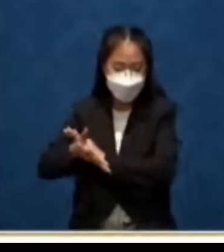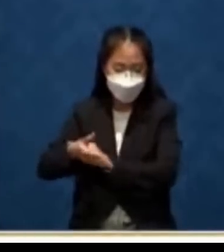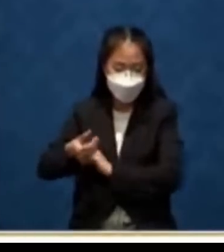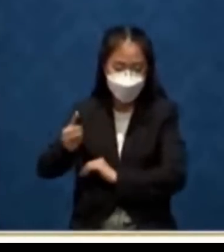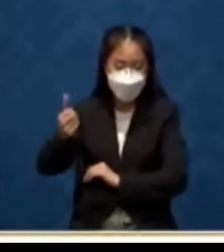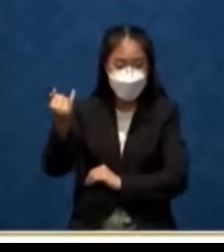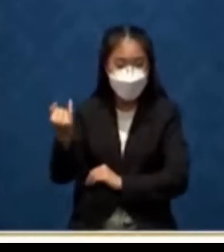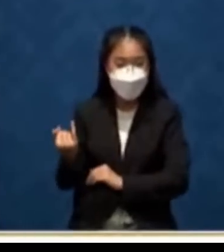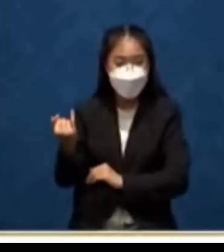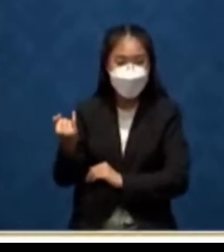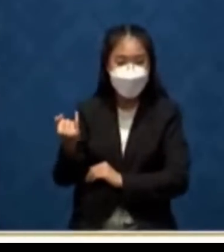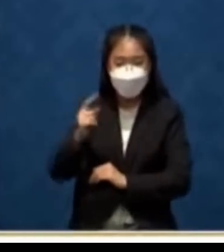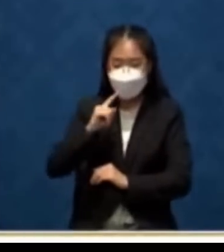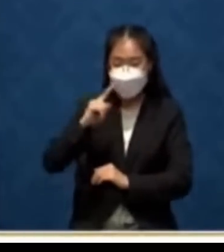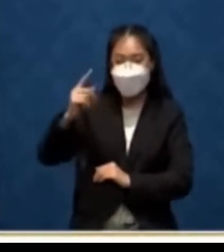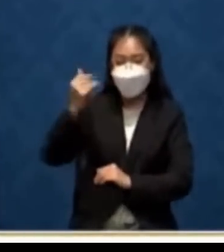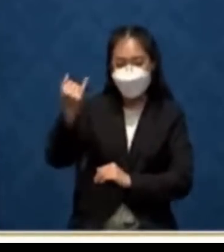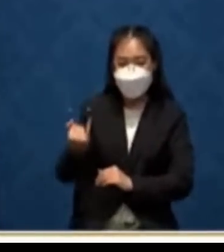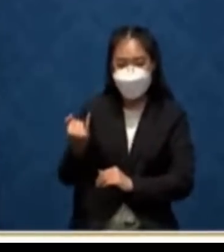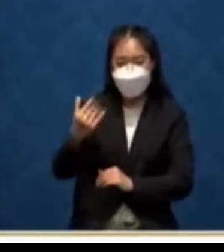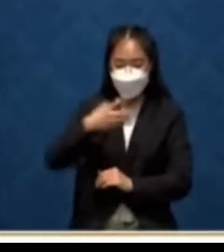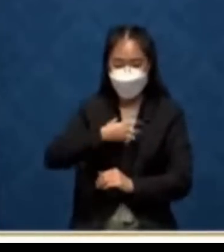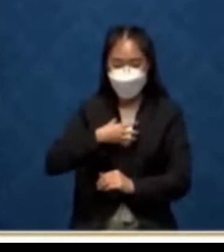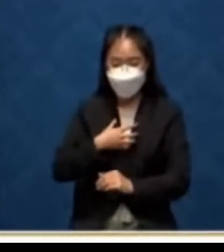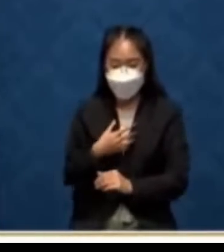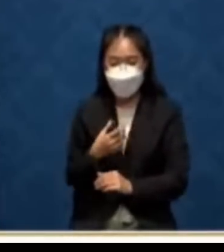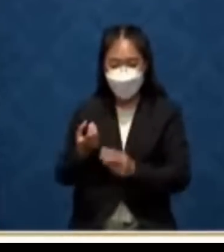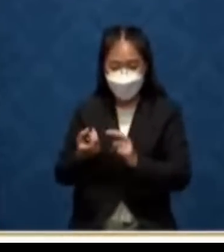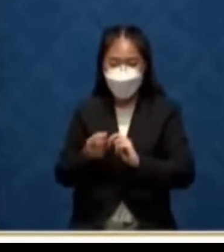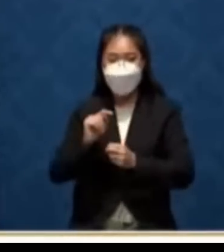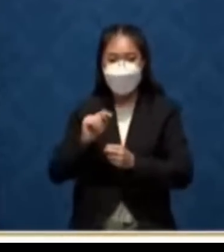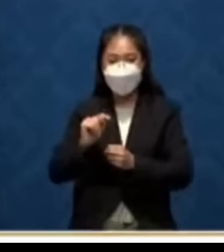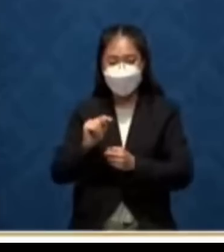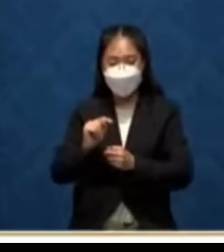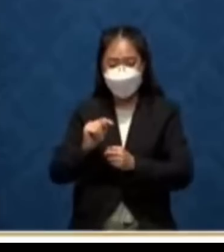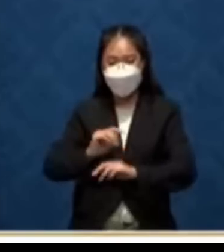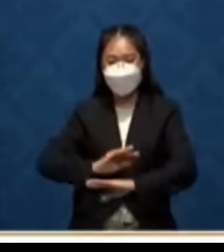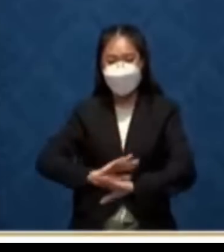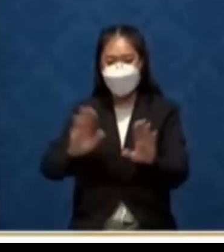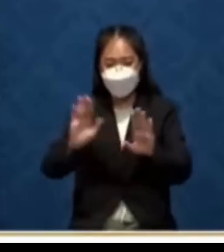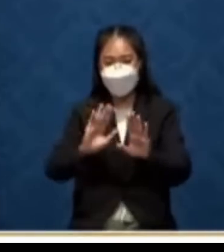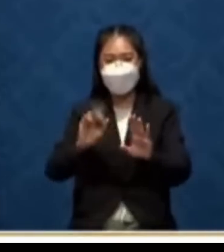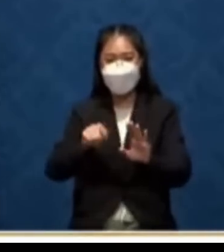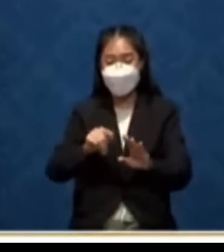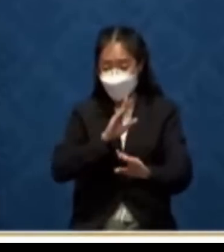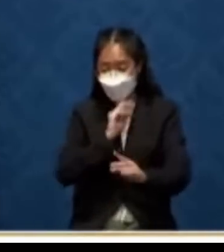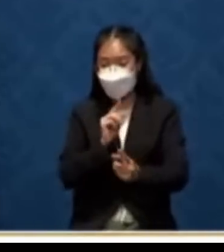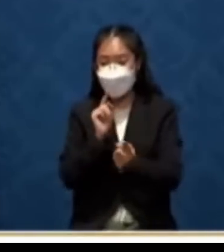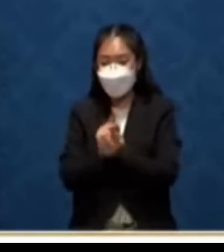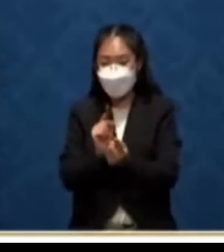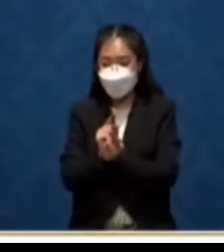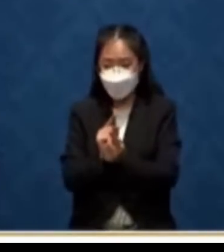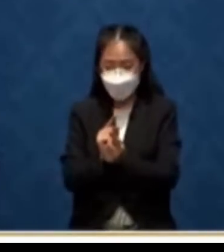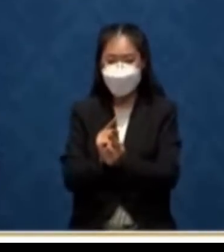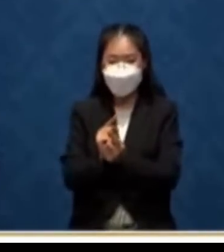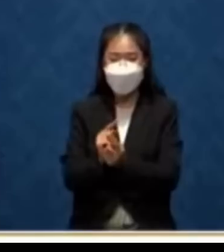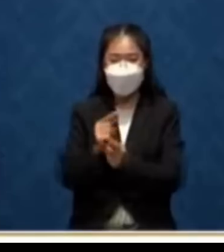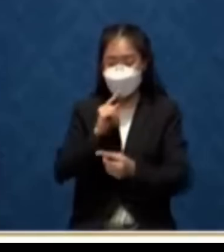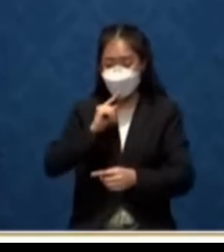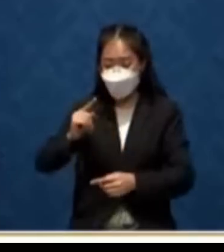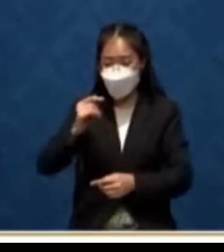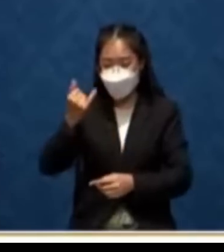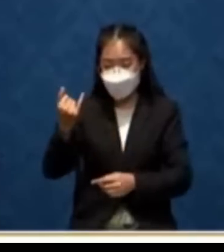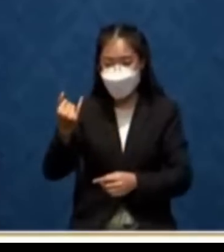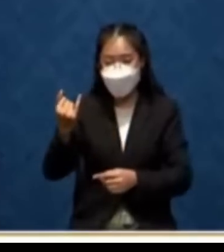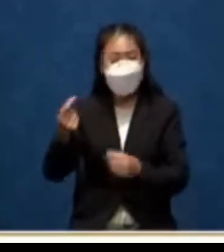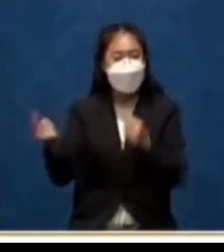ายเป็นแพ้ต้องการให้คดีนี้ถ้าไม่เกิดขึ้นเลยจะดีที่สุดหรือถ้าต้องเกิดก็ให้มันอ่อนที่สุดที่ยัง